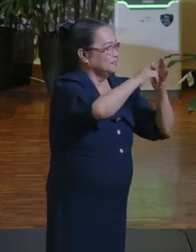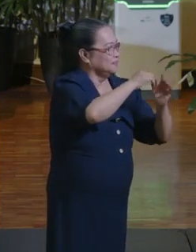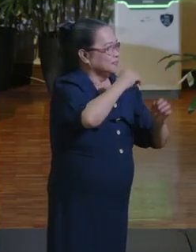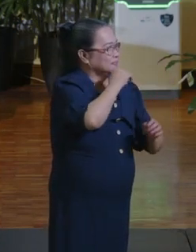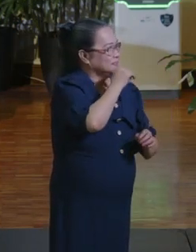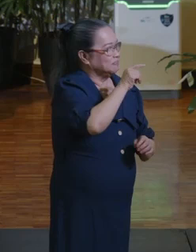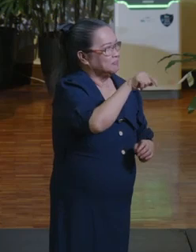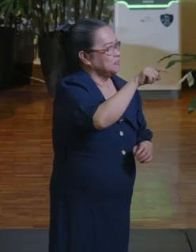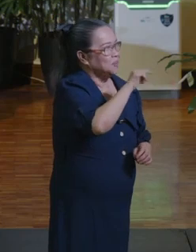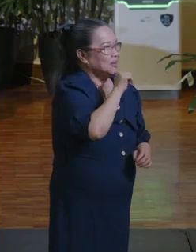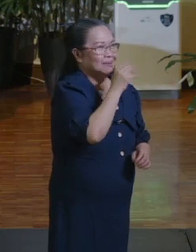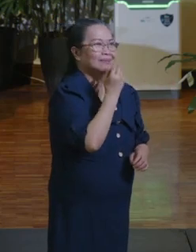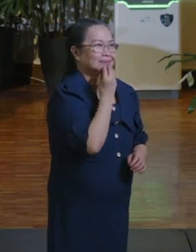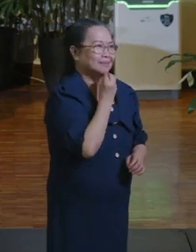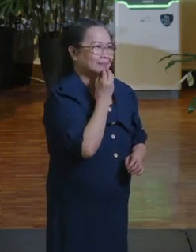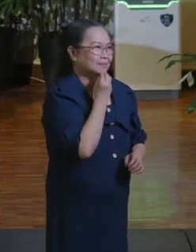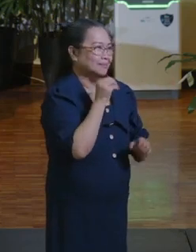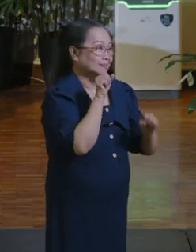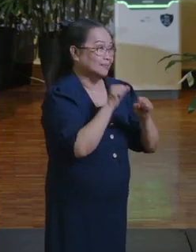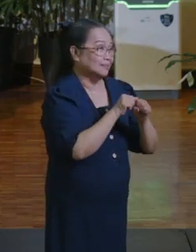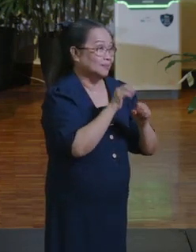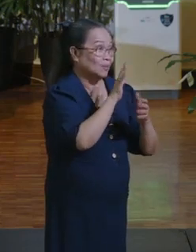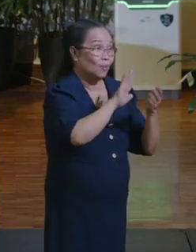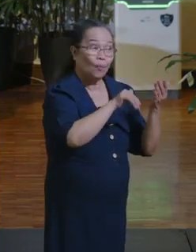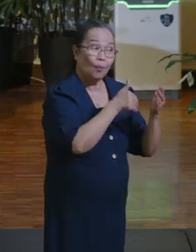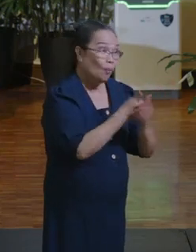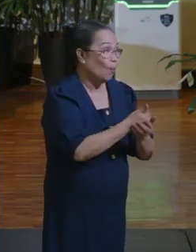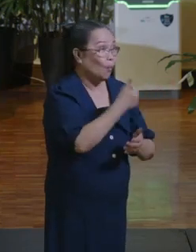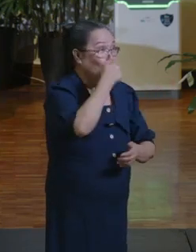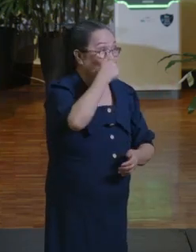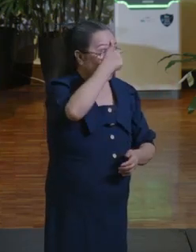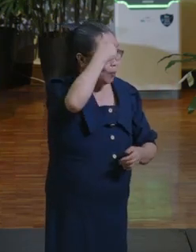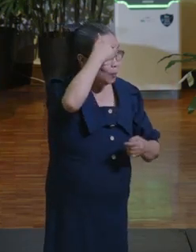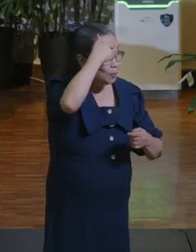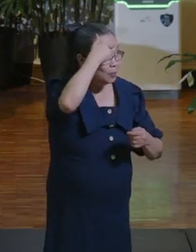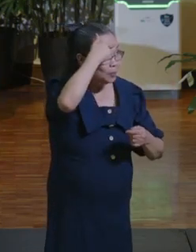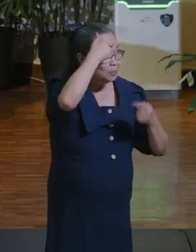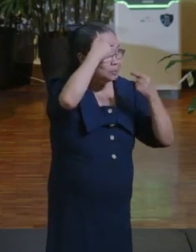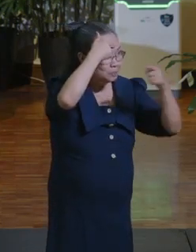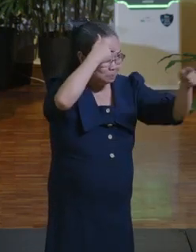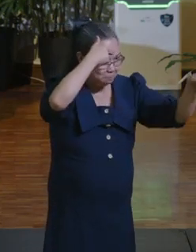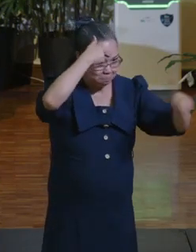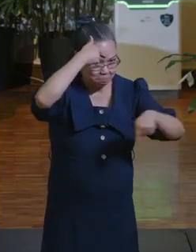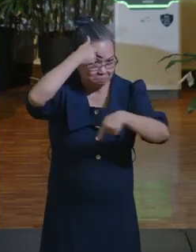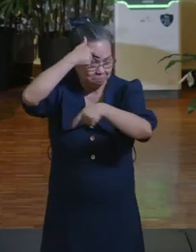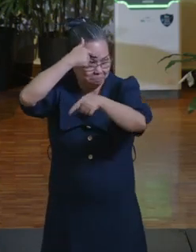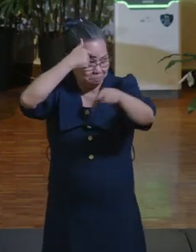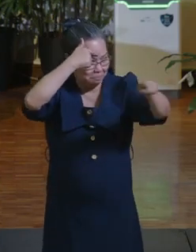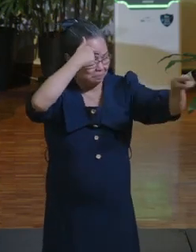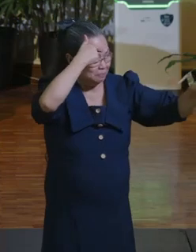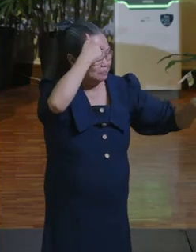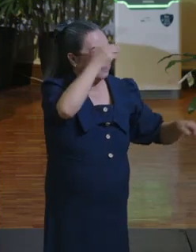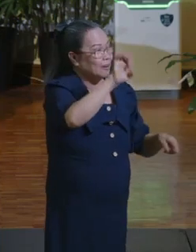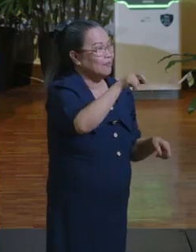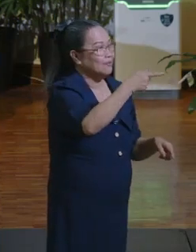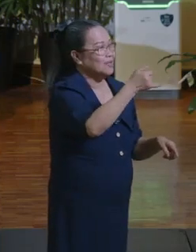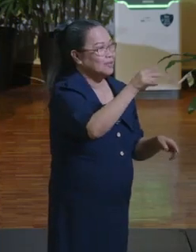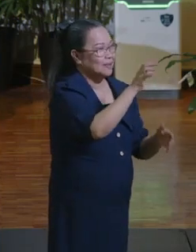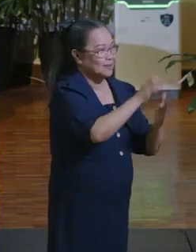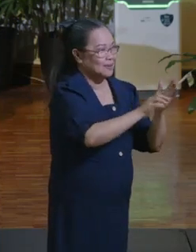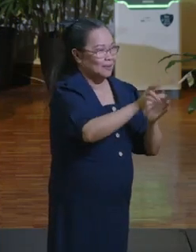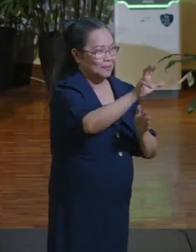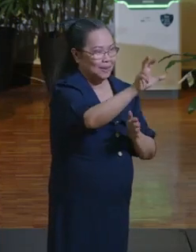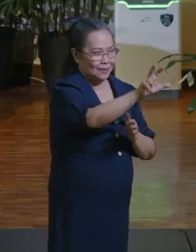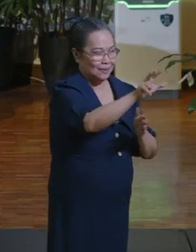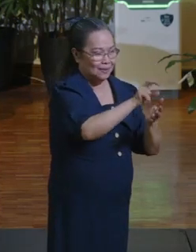Hudyo. At ang lahat ng Gentiles, sabi dito sa Ephesians chapter 3 verse 6, are